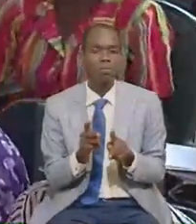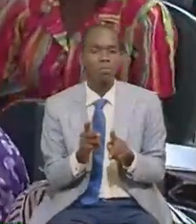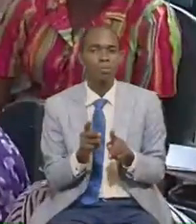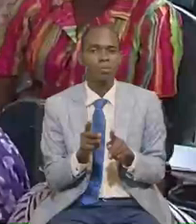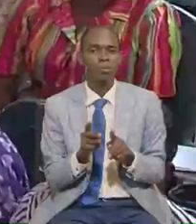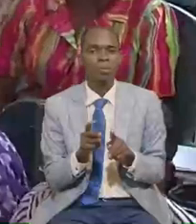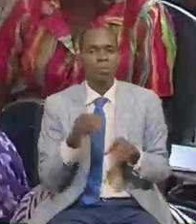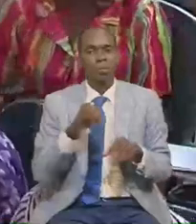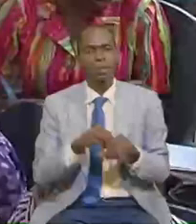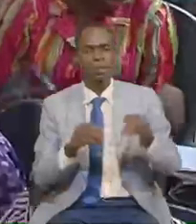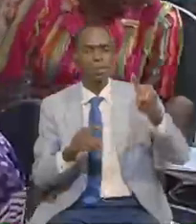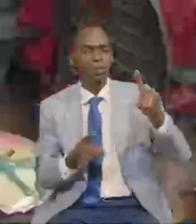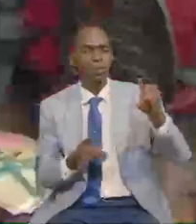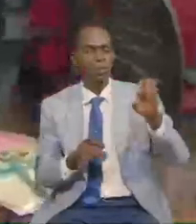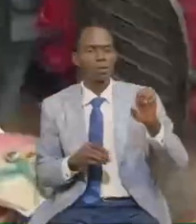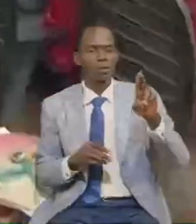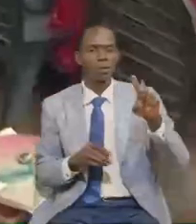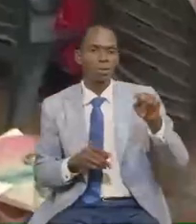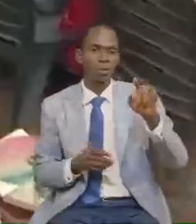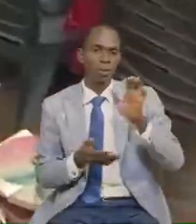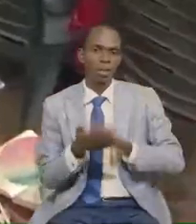Deutéronome 28.